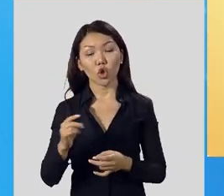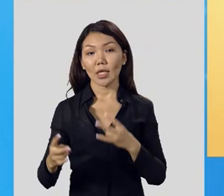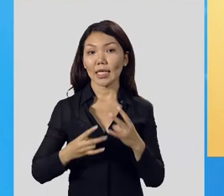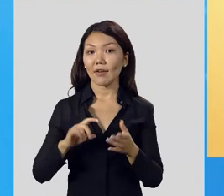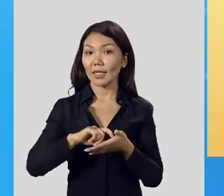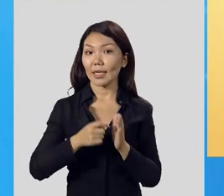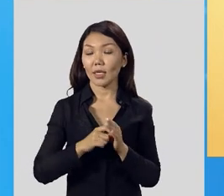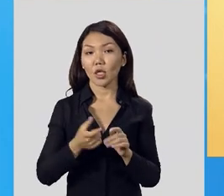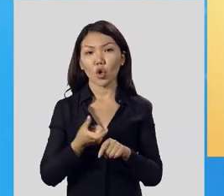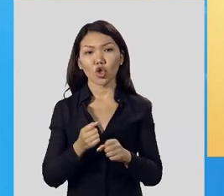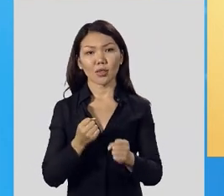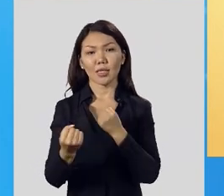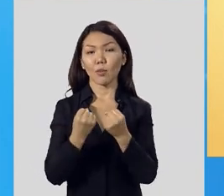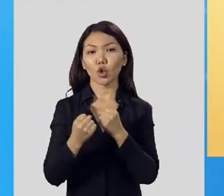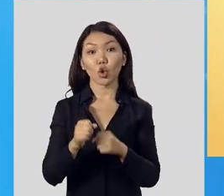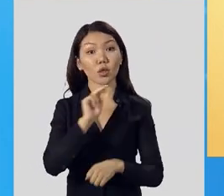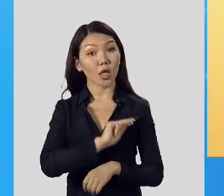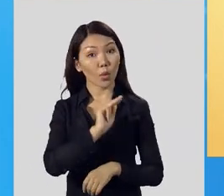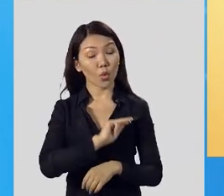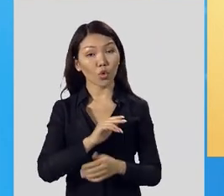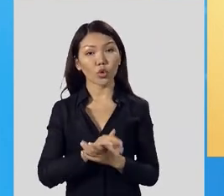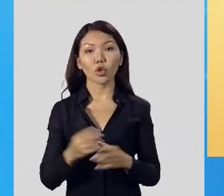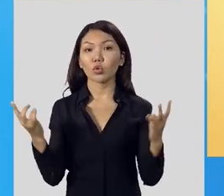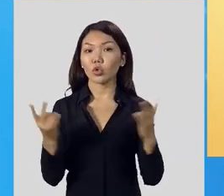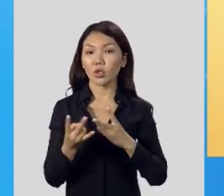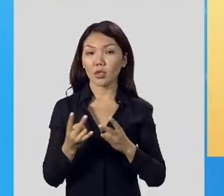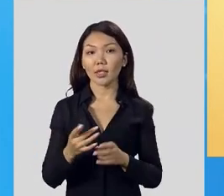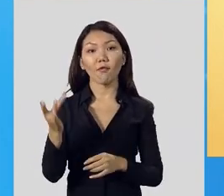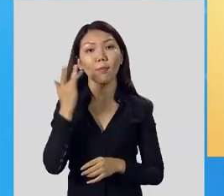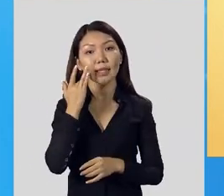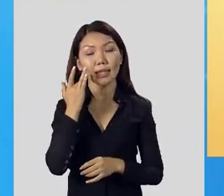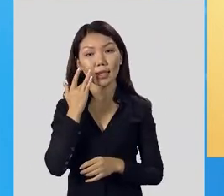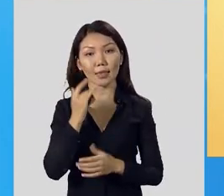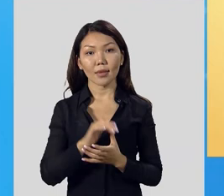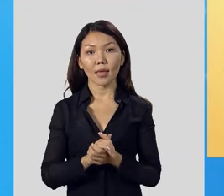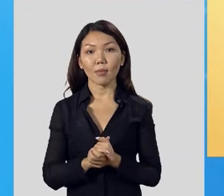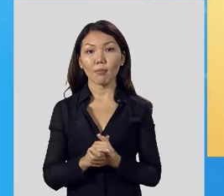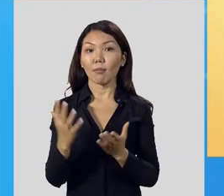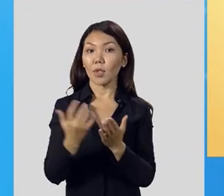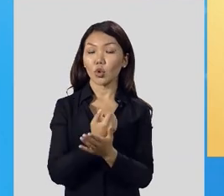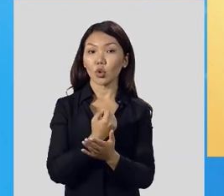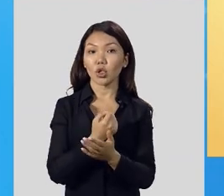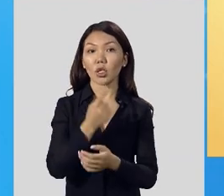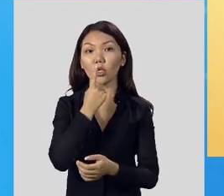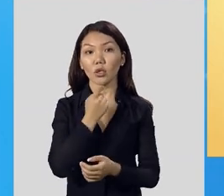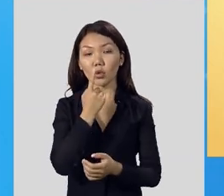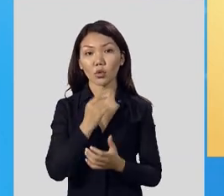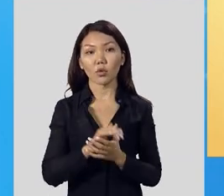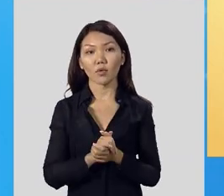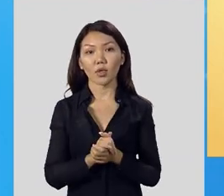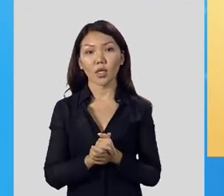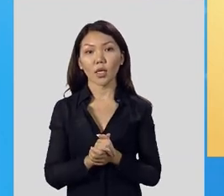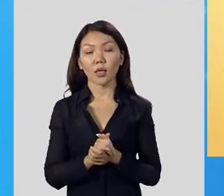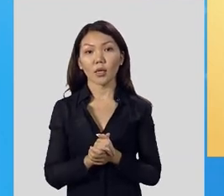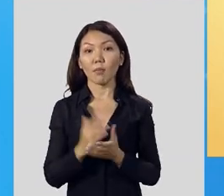клетки очень напряженно работают и нуждаются в постоянном притоке крови, приносящей